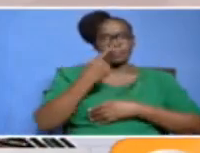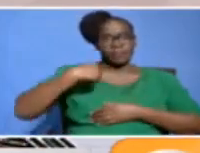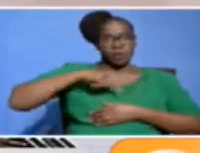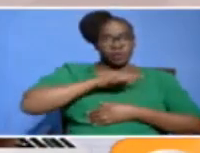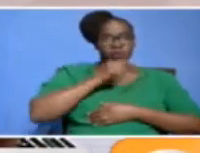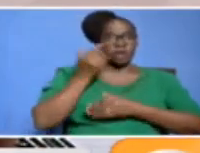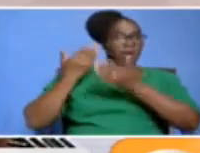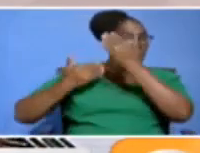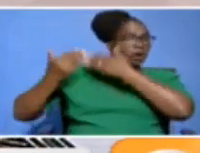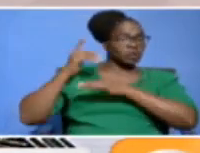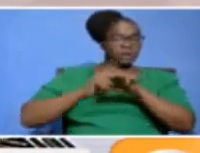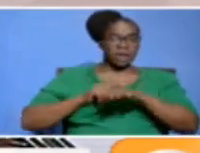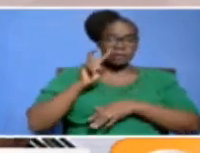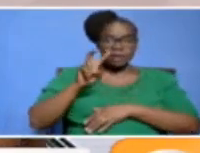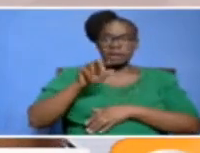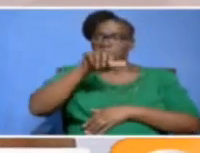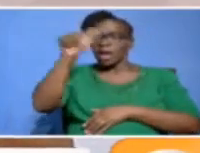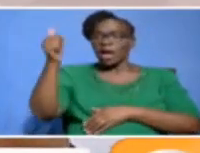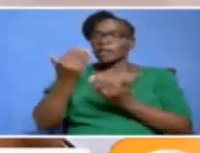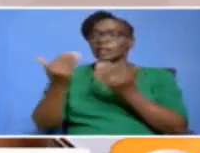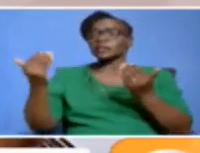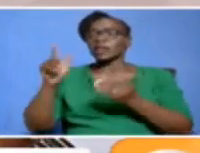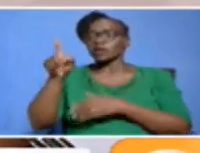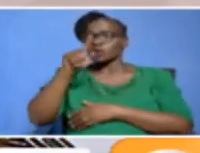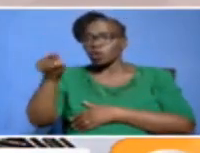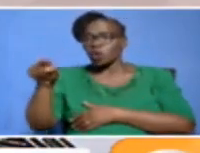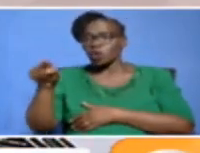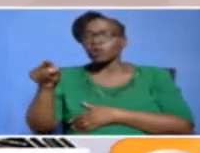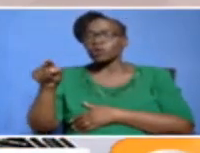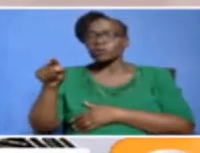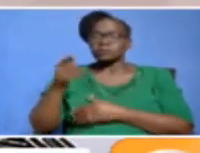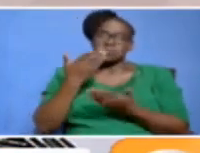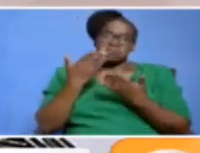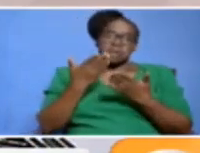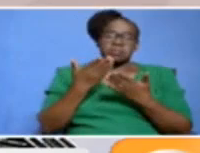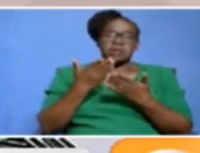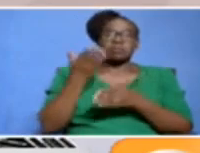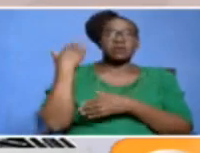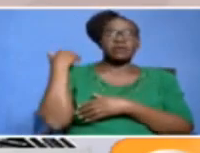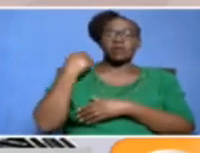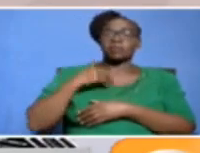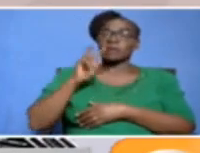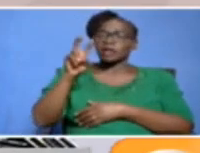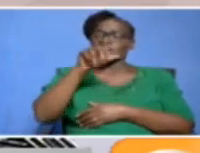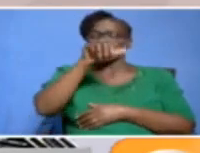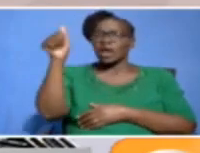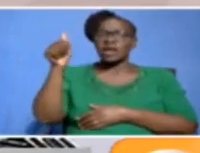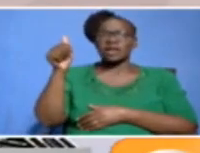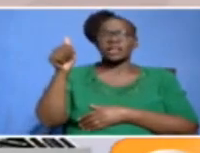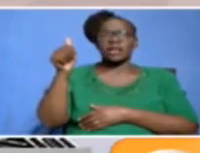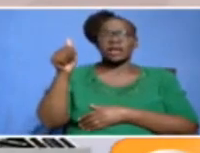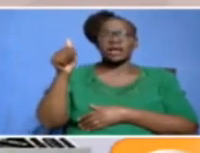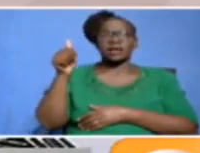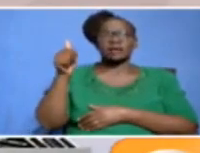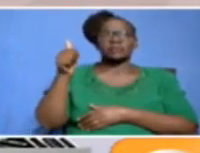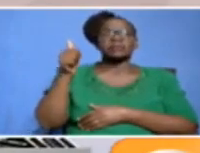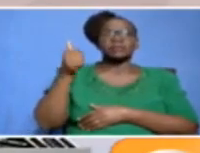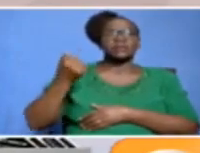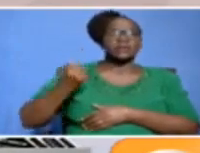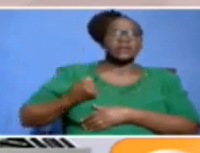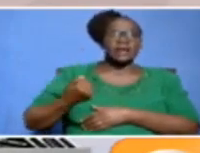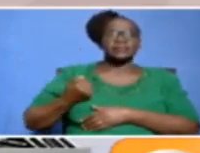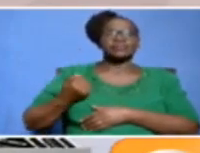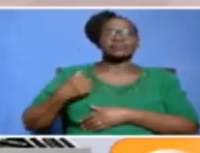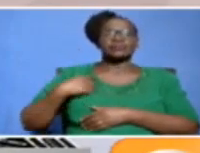kwamba nikiona mtoto wa mwenzangu amefanya makosa. Kama kwa mfano kuna siku niliona mtoto nguo za shule zinatua kwenye